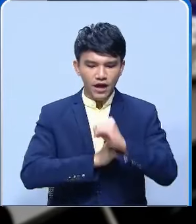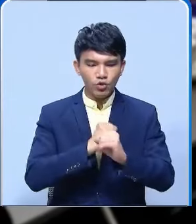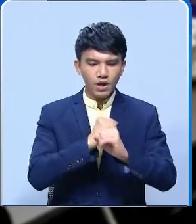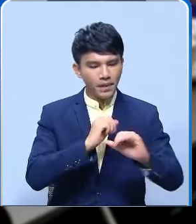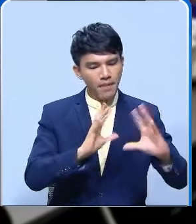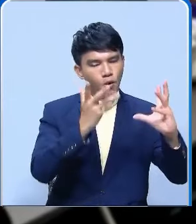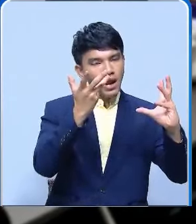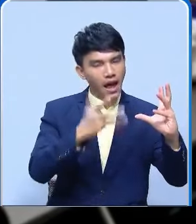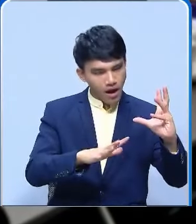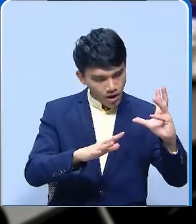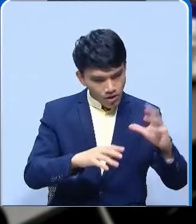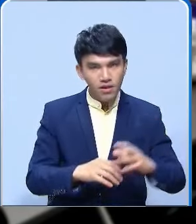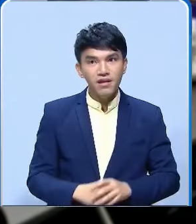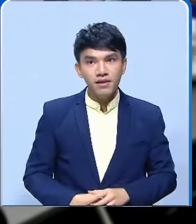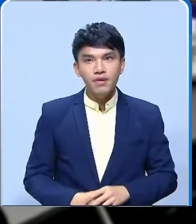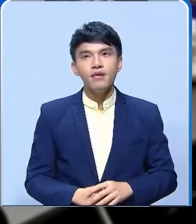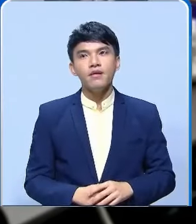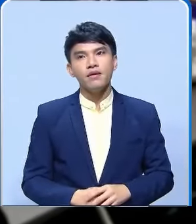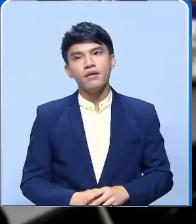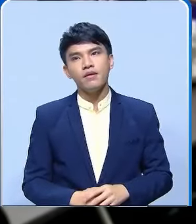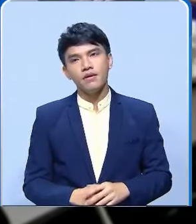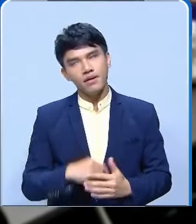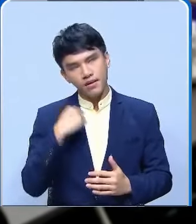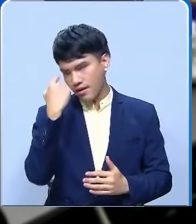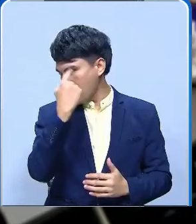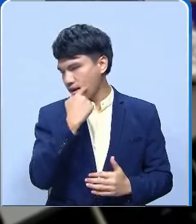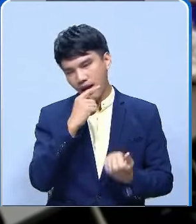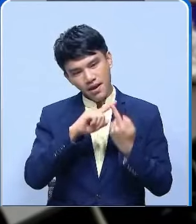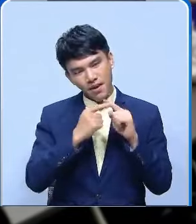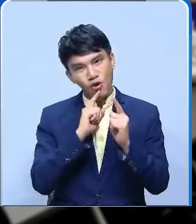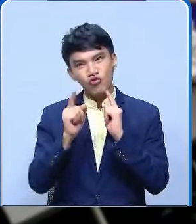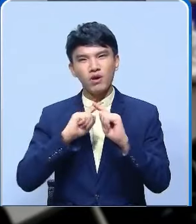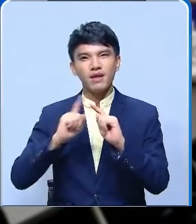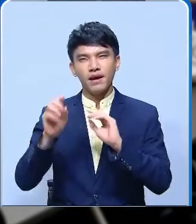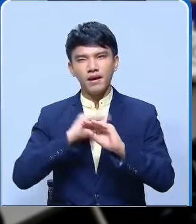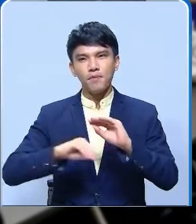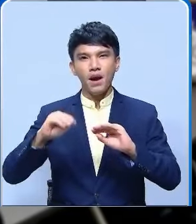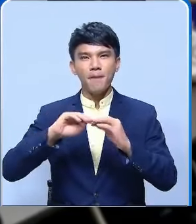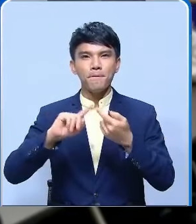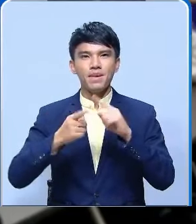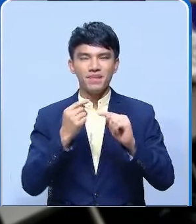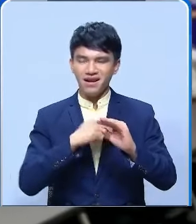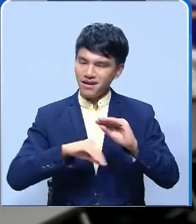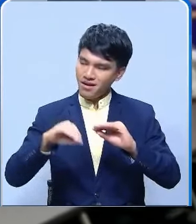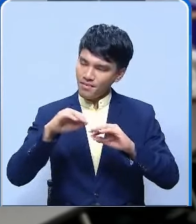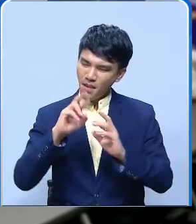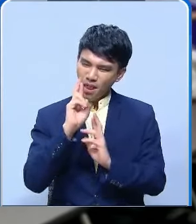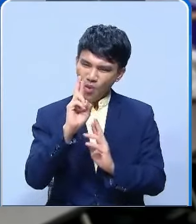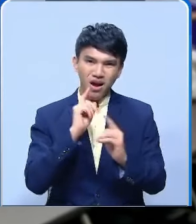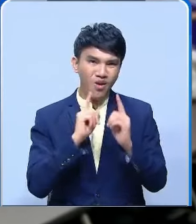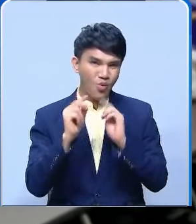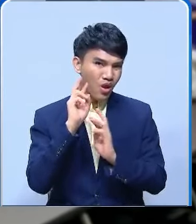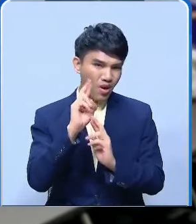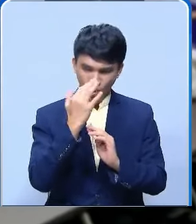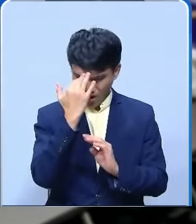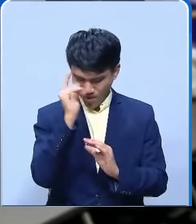หน่อยนี่ท่านต้องระวังเลยนะเดี๋ยวนี้ใครทักแอดเพื่อนแอดเฟรนด์อ่ะเพิ่มเพื่อนมาทาง Facebook อ่ะ ค่ะ อย่าไปคุยแบบนี้นะเพราะว่าเนี่ย